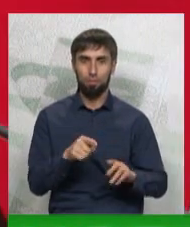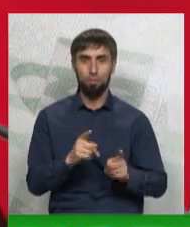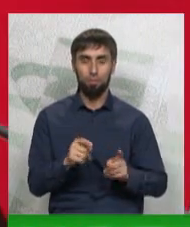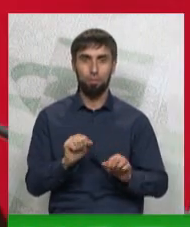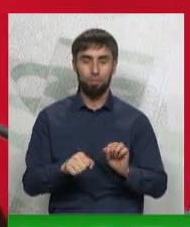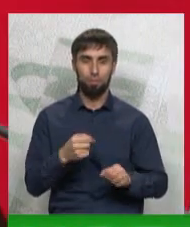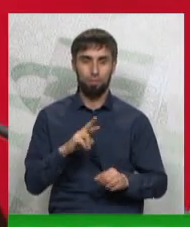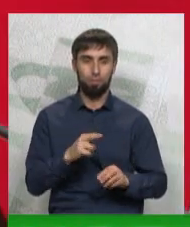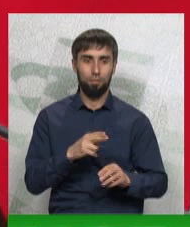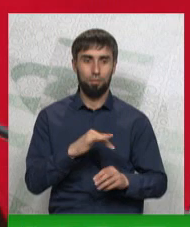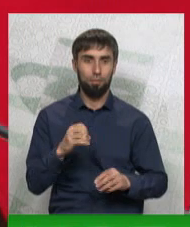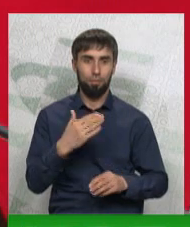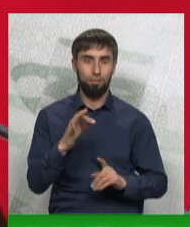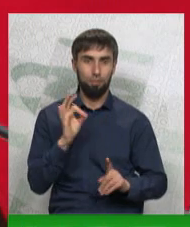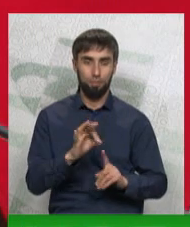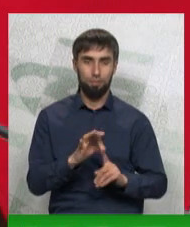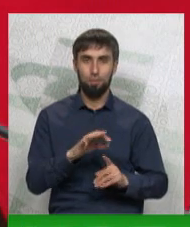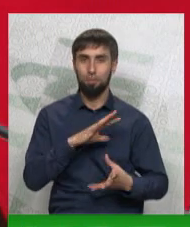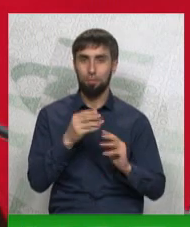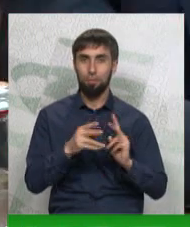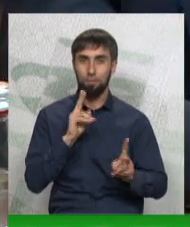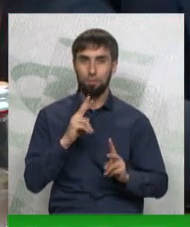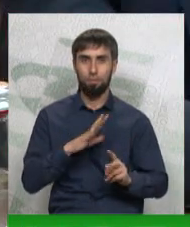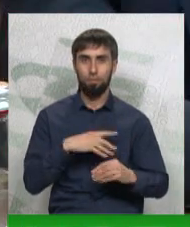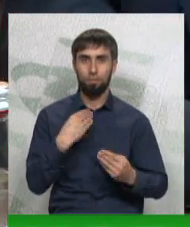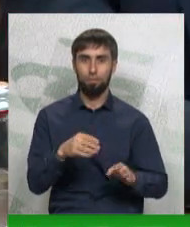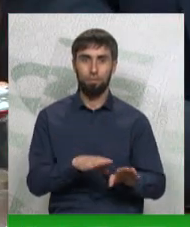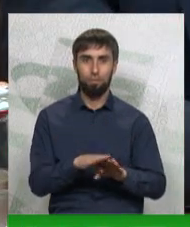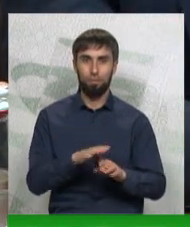возможностью для достижения данной цели. По итогам совещания были даны соответствующие поручения.